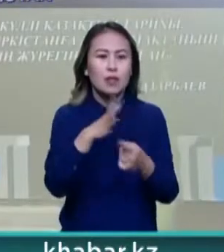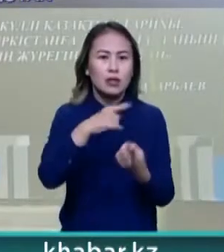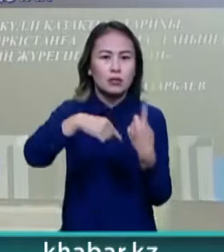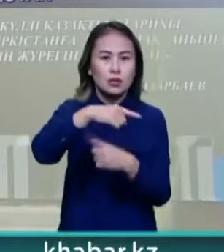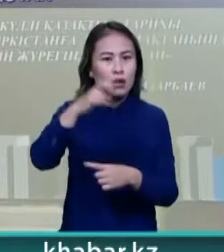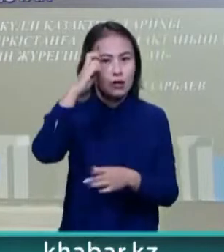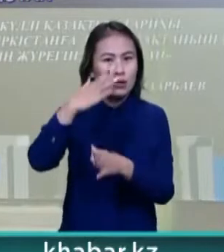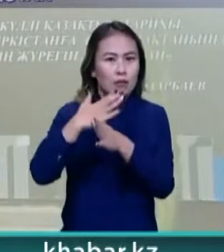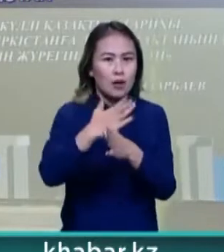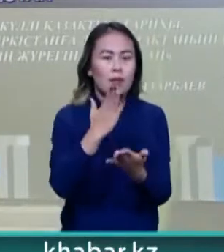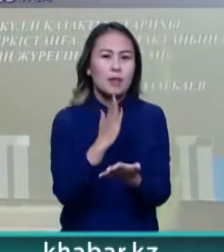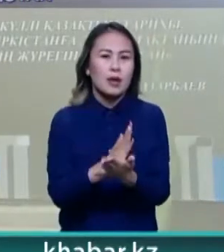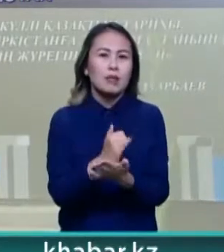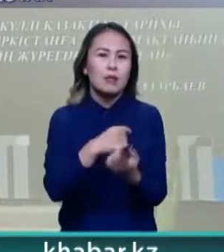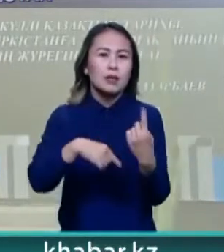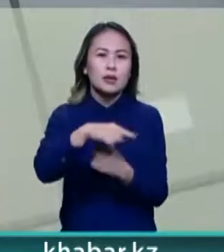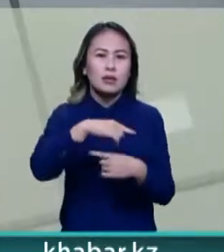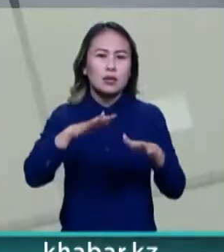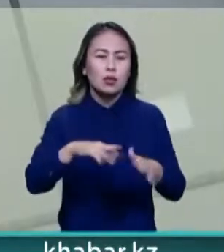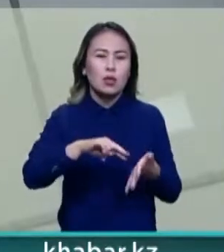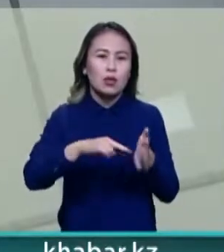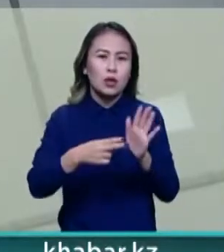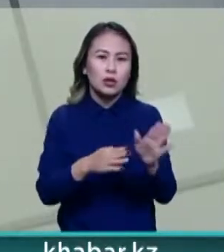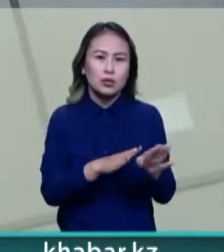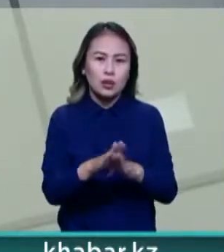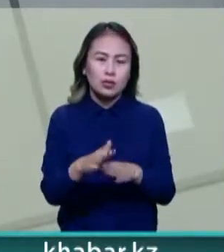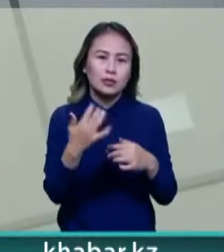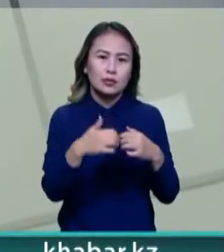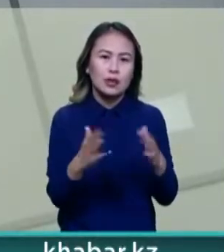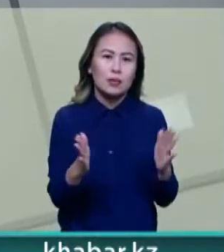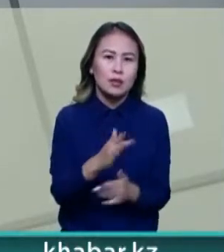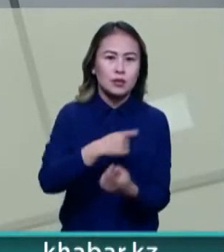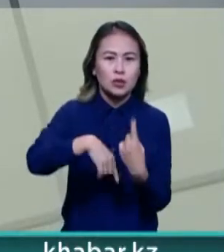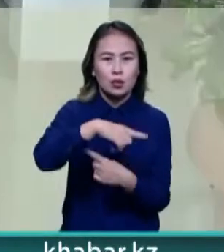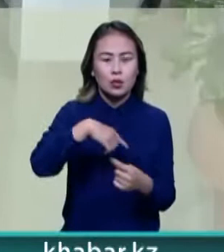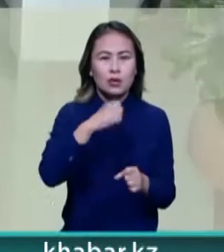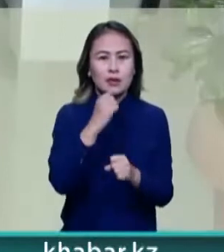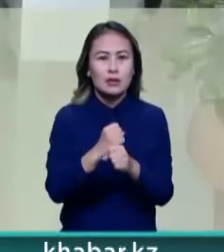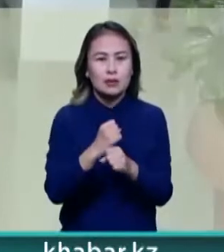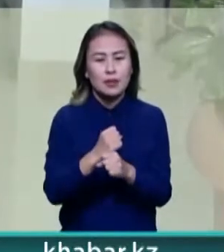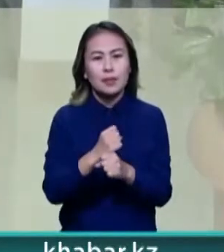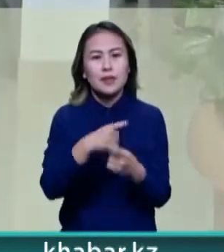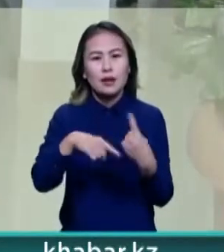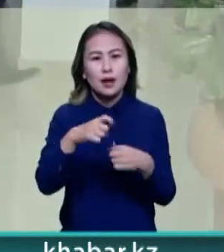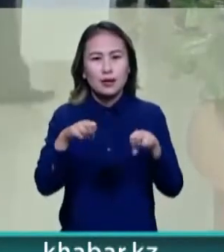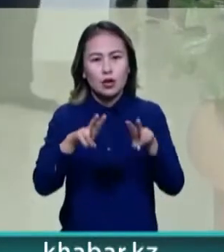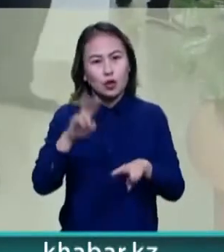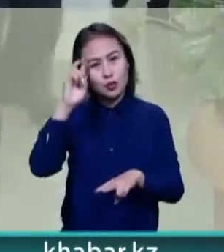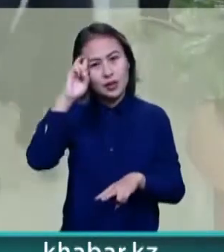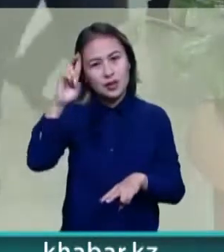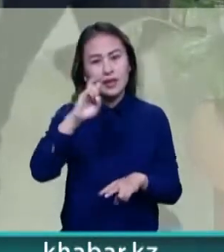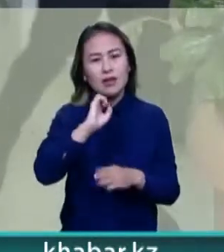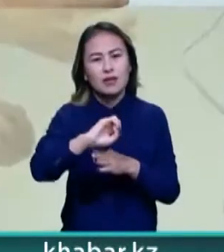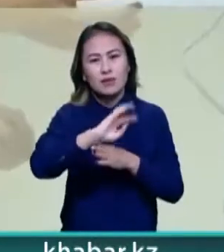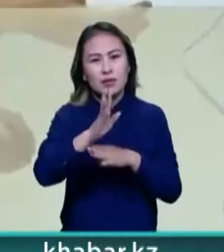үкіметтен қолдау бар. Кәсіпкерлер палатасы тың жобаны қолға алып, шағын және орта бизнес өкілдері үшін бизнеске арналған